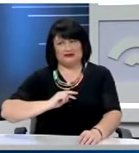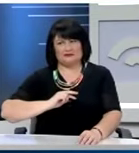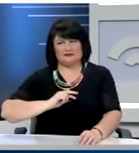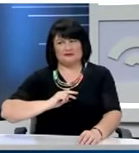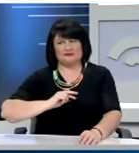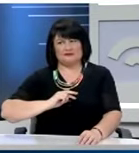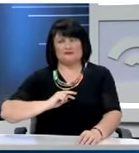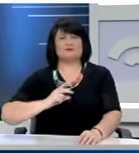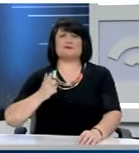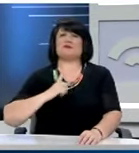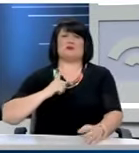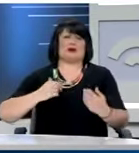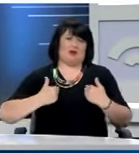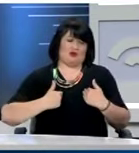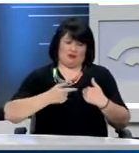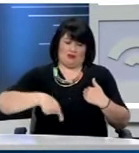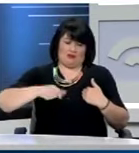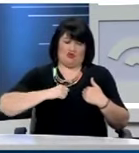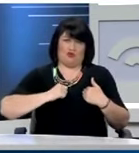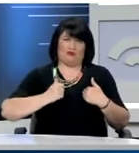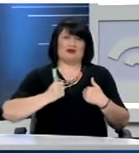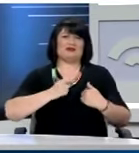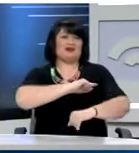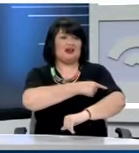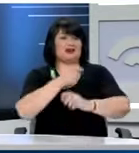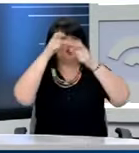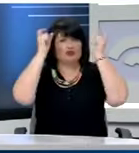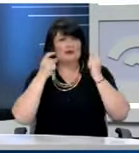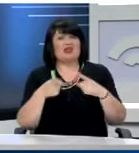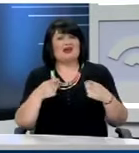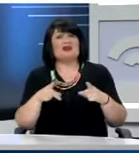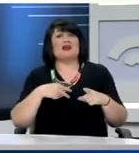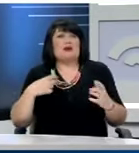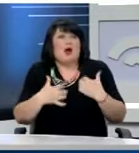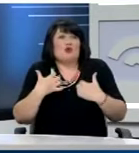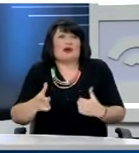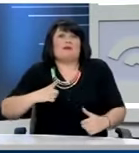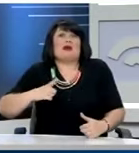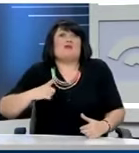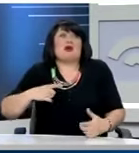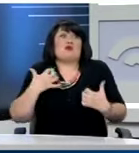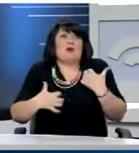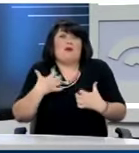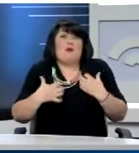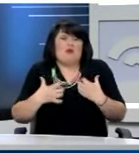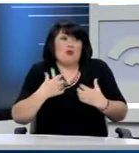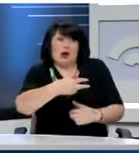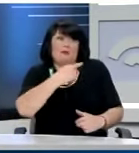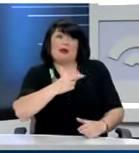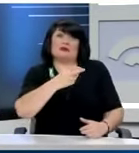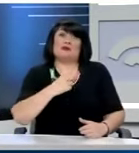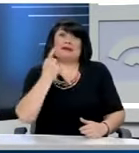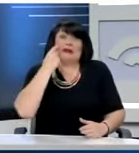που δεν περιμένει μονάχα η αντιπολίτευση, περιμένουν με αγωνία γιατροί, νοσηλευτές, δάσκαλοι, καθηγητές. Με μεγάλη αγωνία περιμένουν να απαντήσει σε αυτά